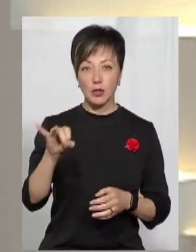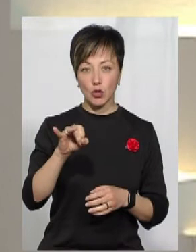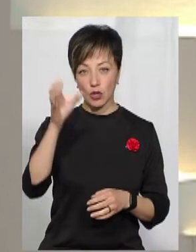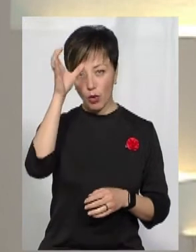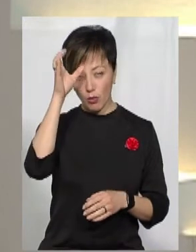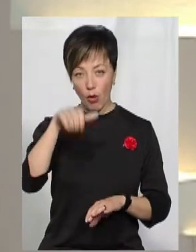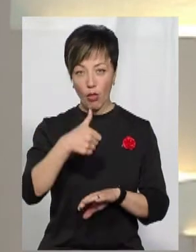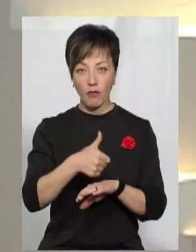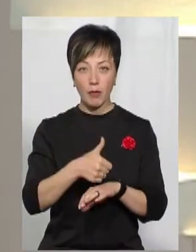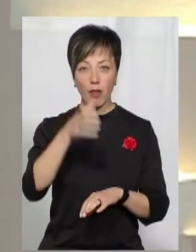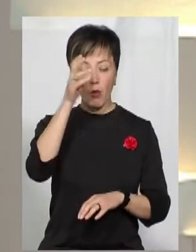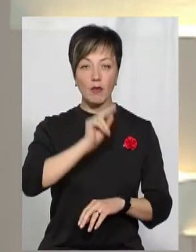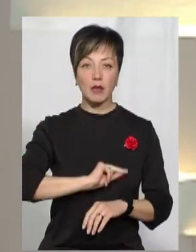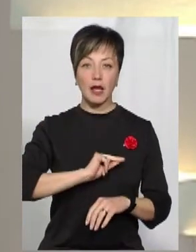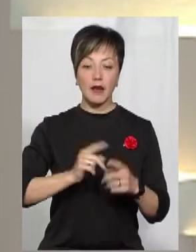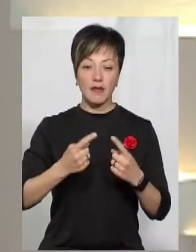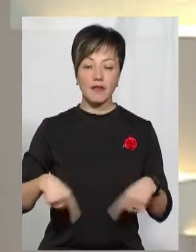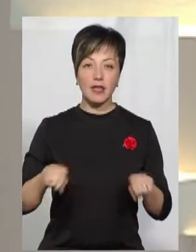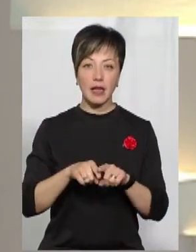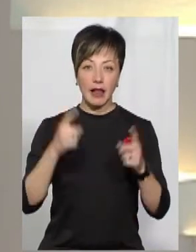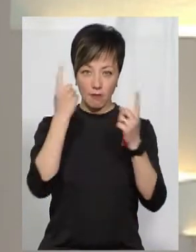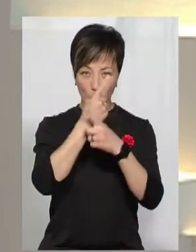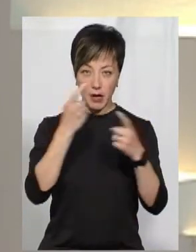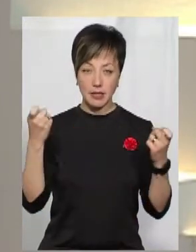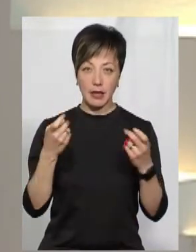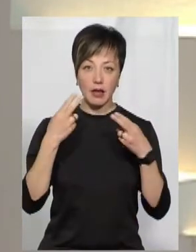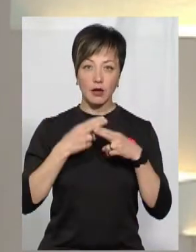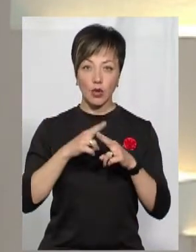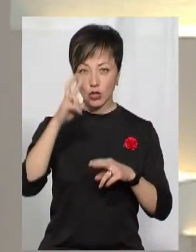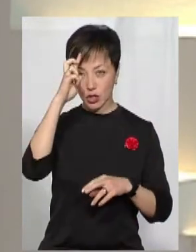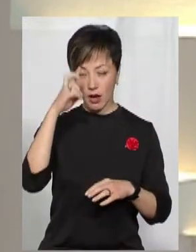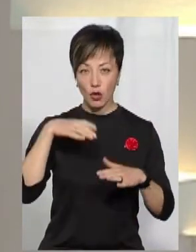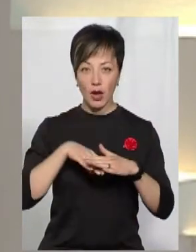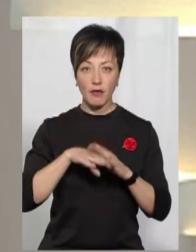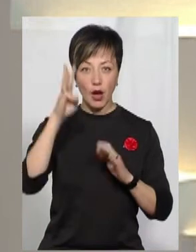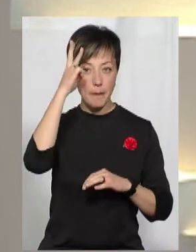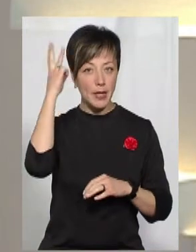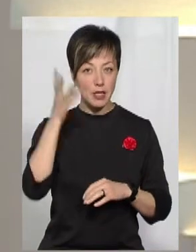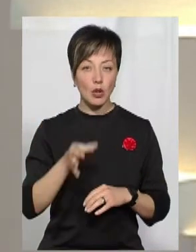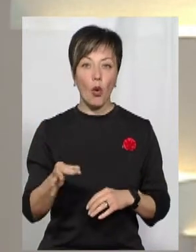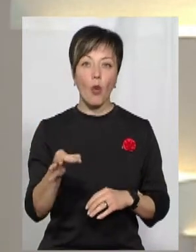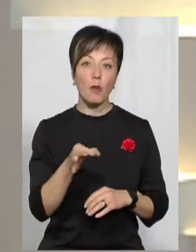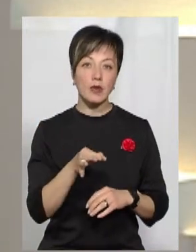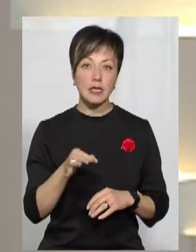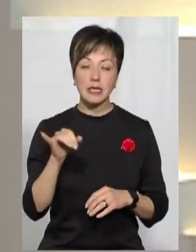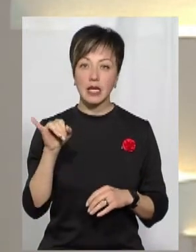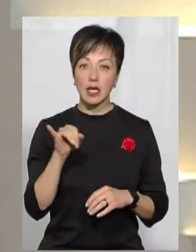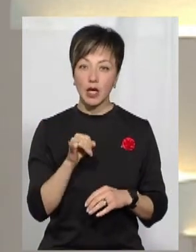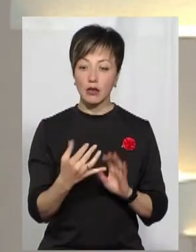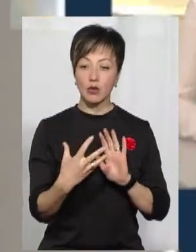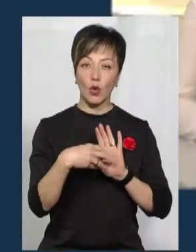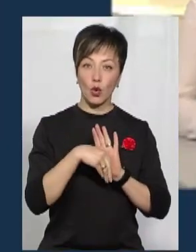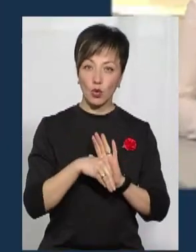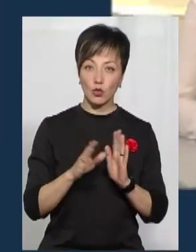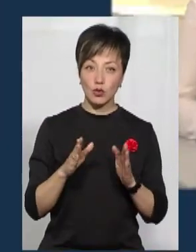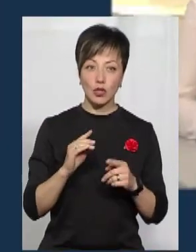головним науковим співробітником відділу інформаційних технологій Державного архіву Хмельницької області. І він до нас